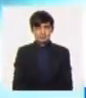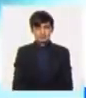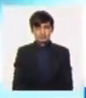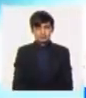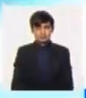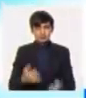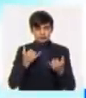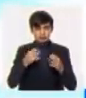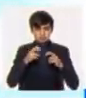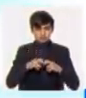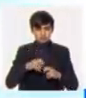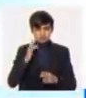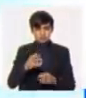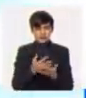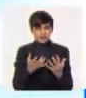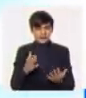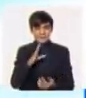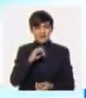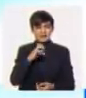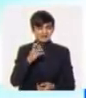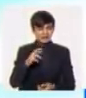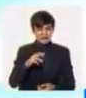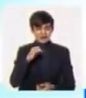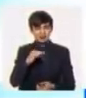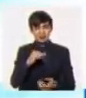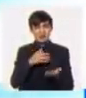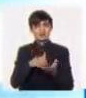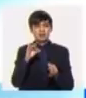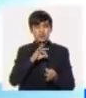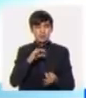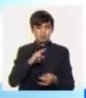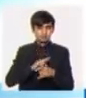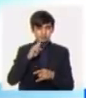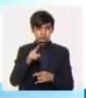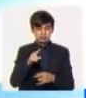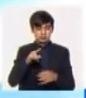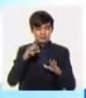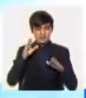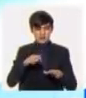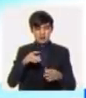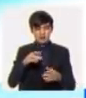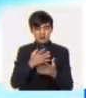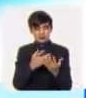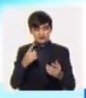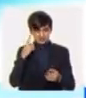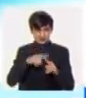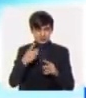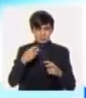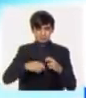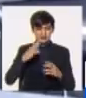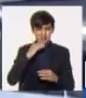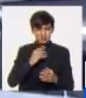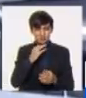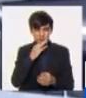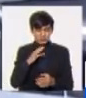Сейчас рассматривается несколько версий, в том числе отказ авиационной техники в полете, воздействие внешних